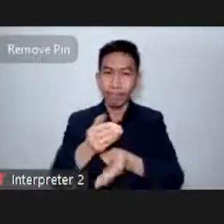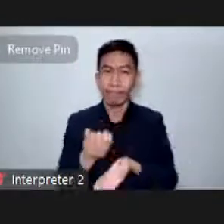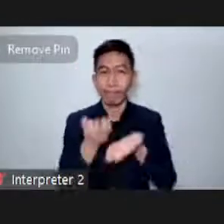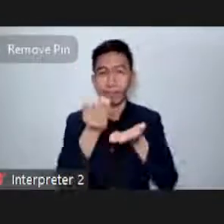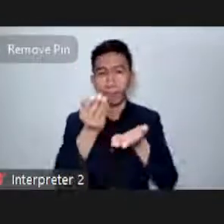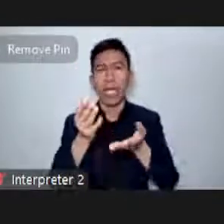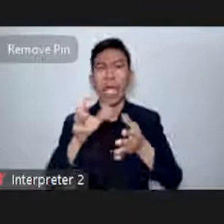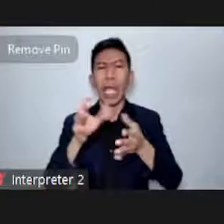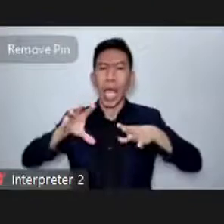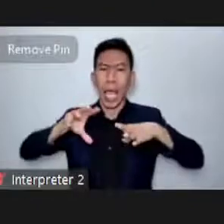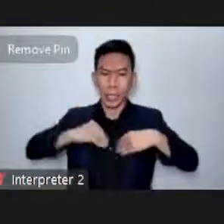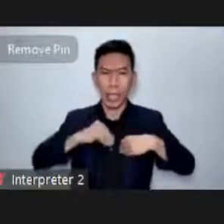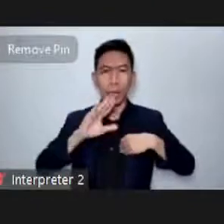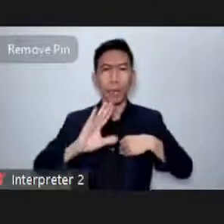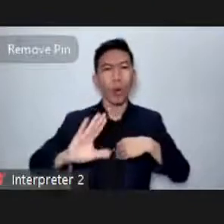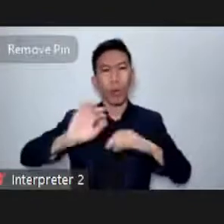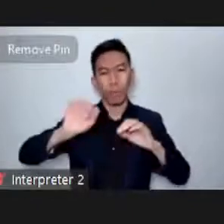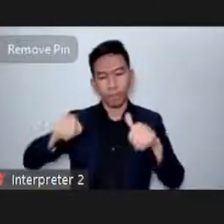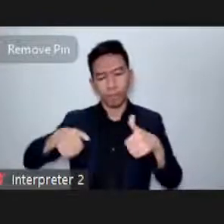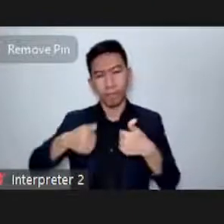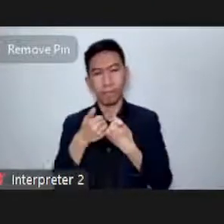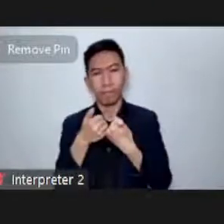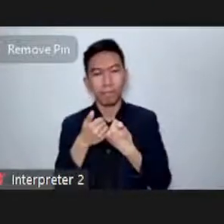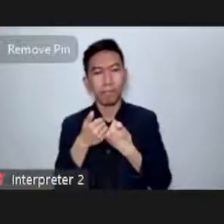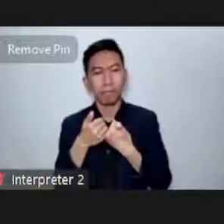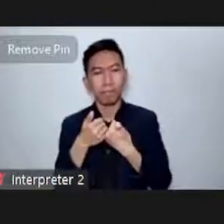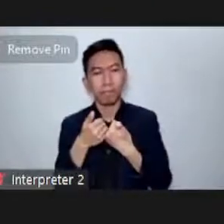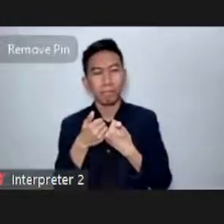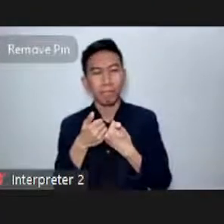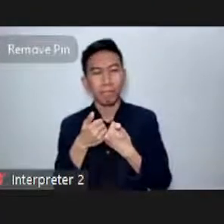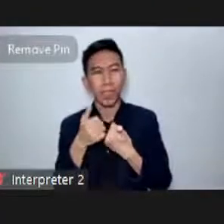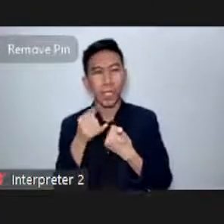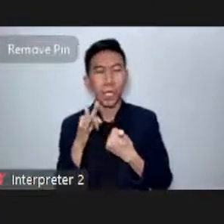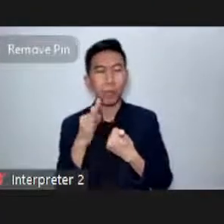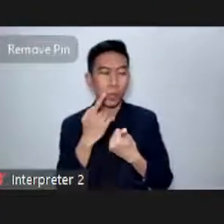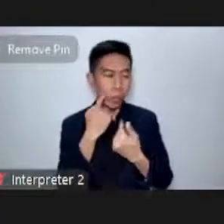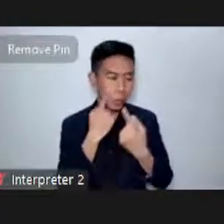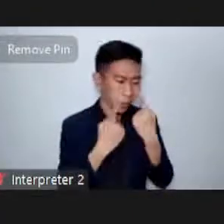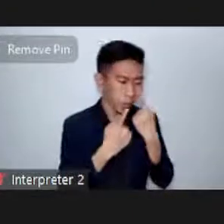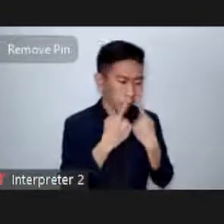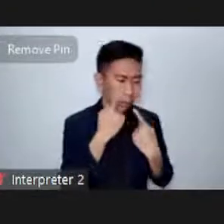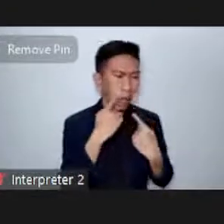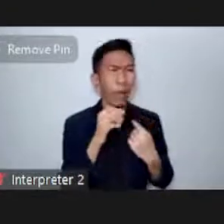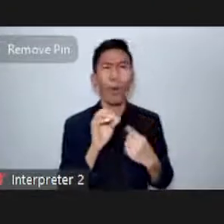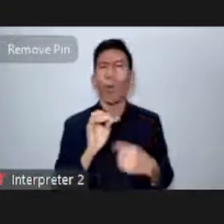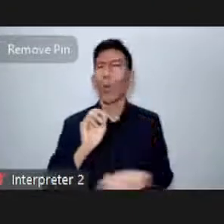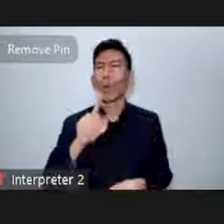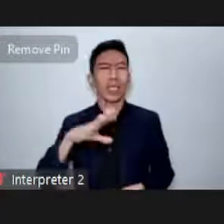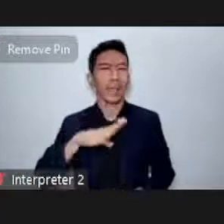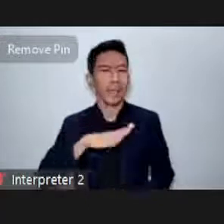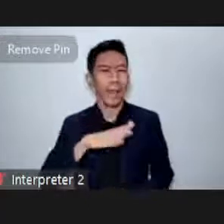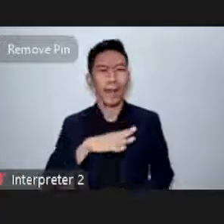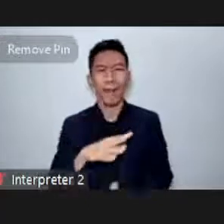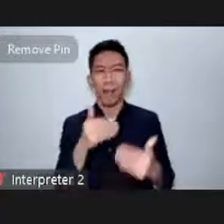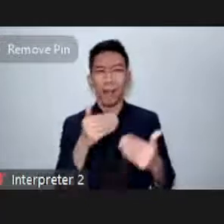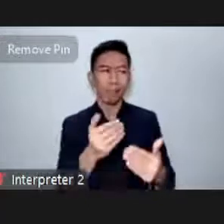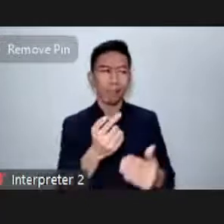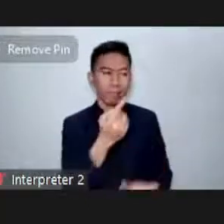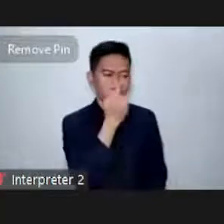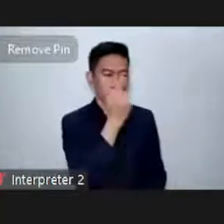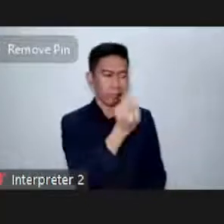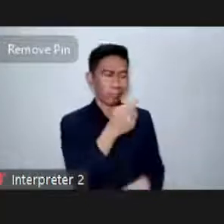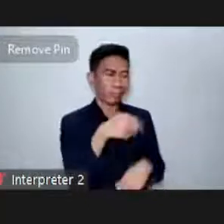kung ano yung pagsubok sa inyo. Kung iiyak kayo, okay lang. Gusto nyong magmukmok, okay